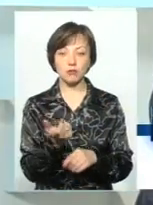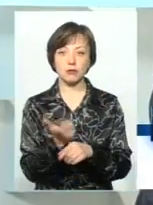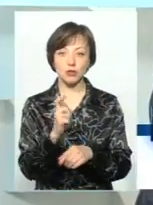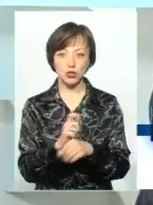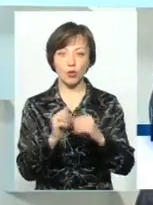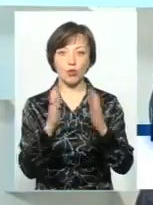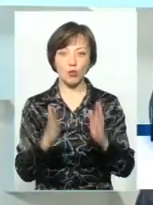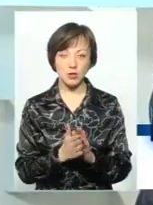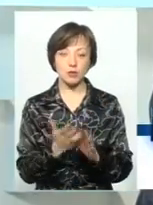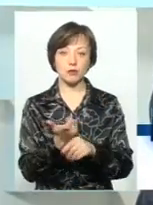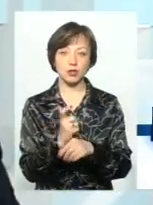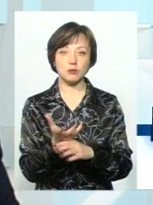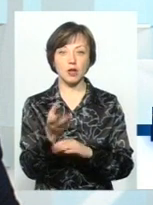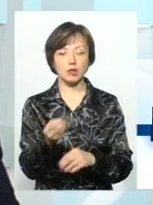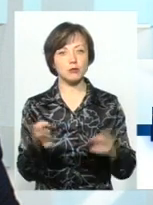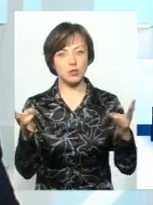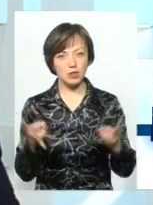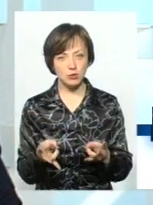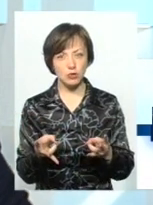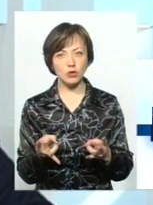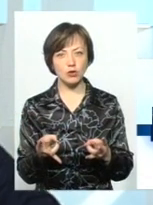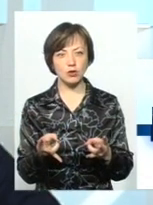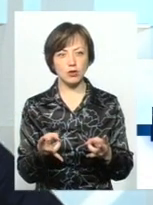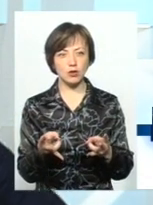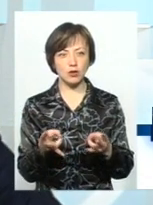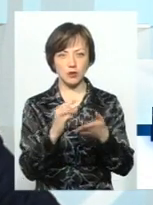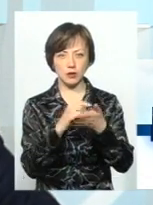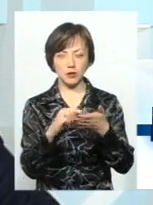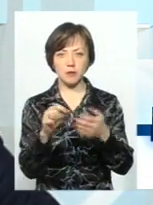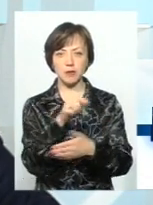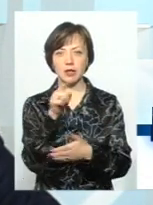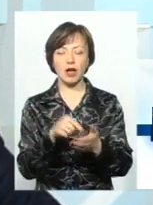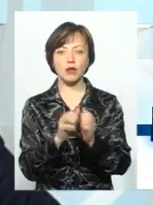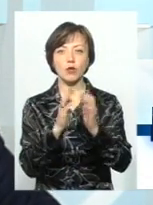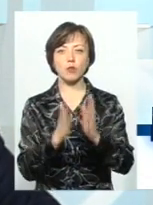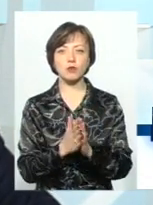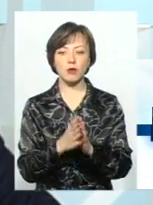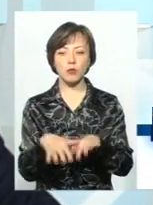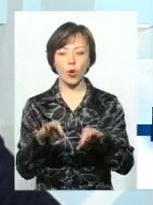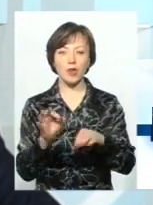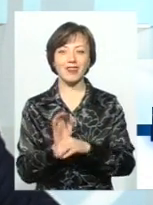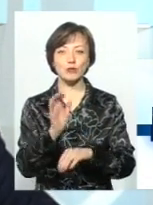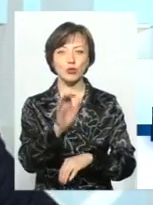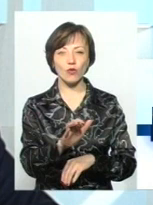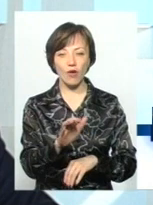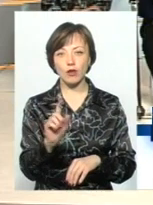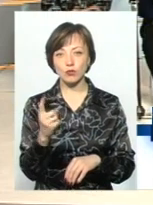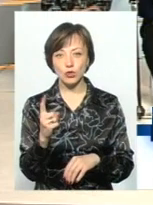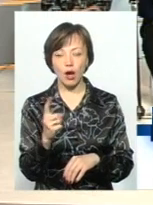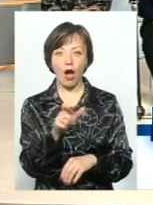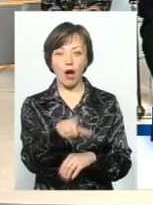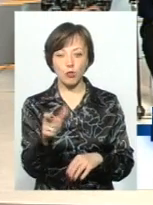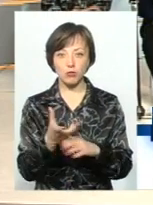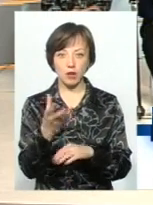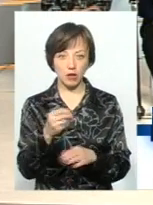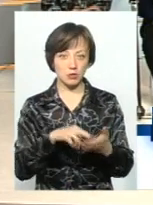він більше сплачує. То чи потрібно вивести оце питання обсяг по транспортуванню, тому що ну, абонентська